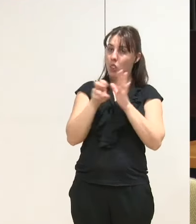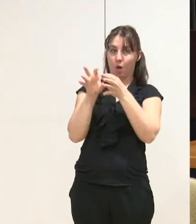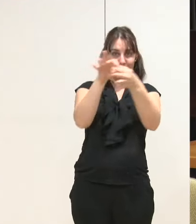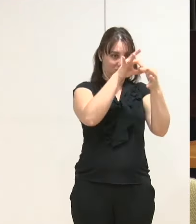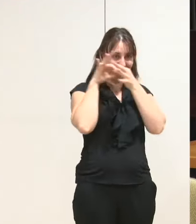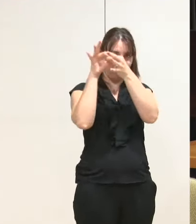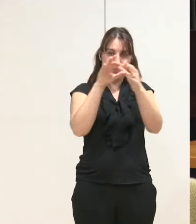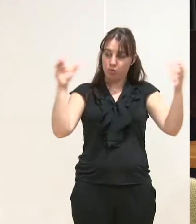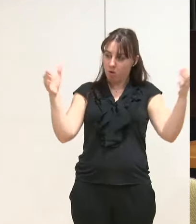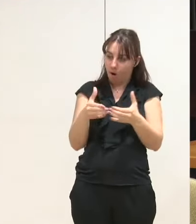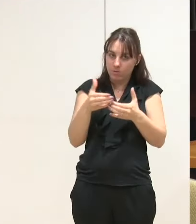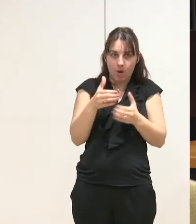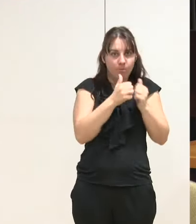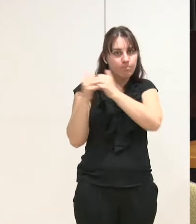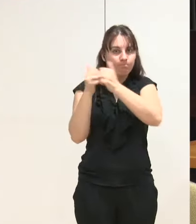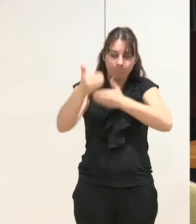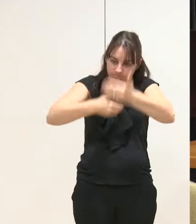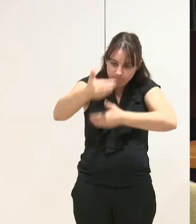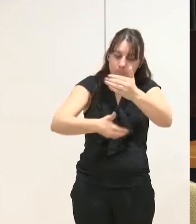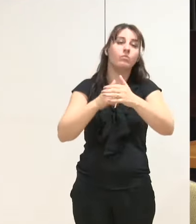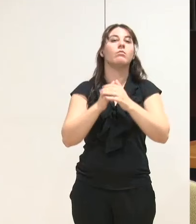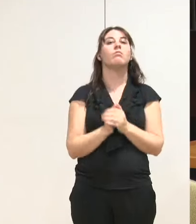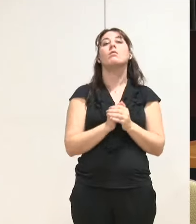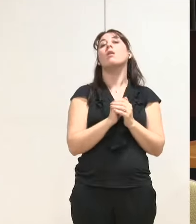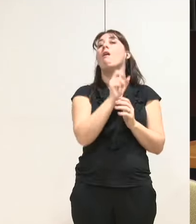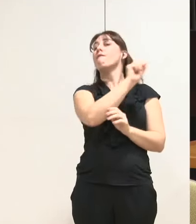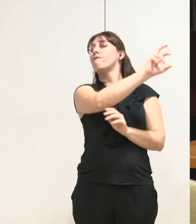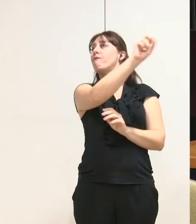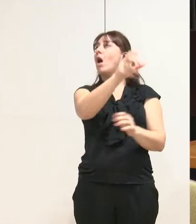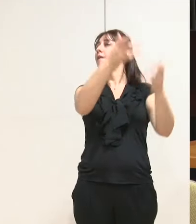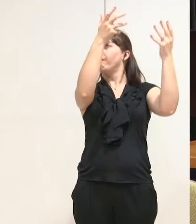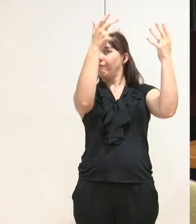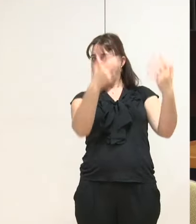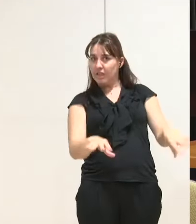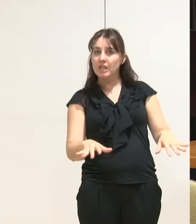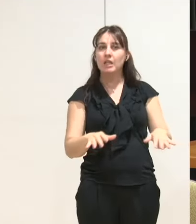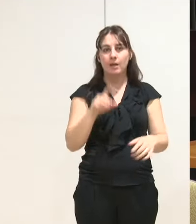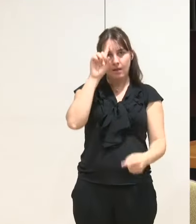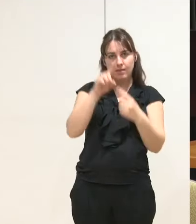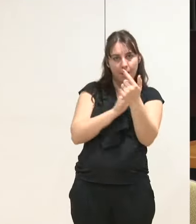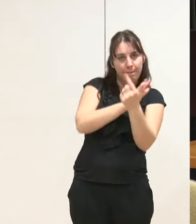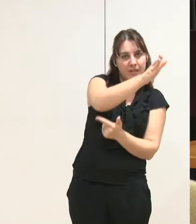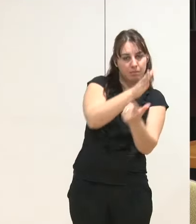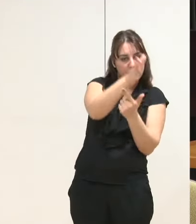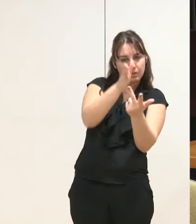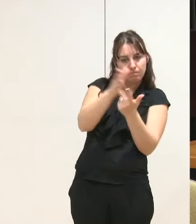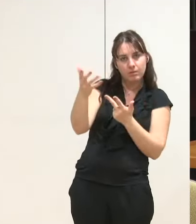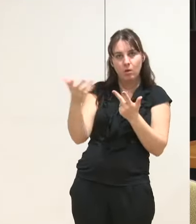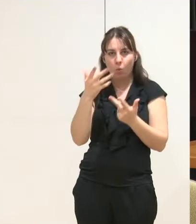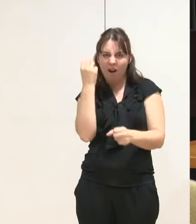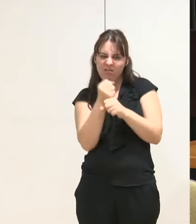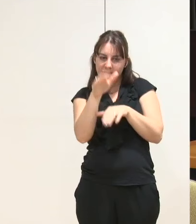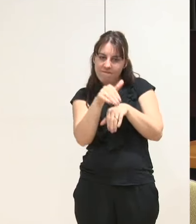Grenoble donc à la suite de ce séjour trois pistes de travail se dégagent de ce déplacement la